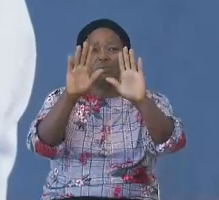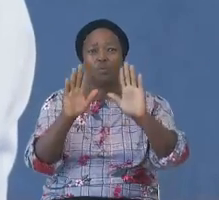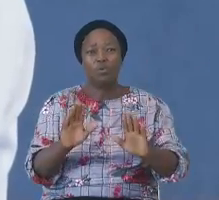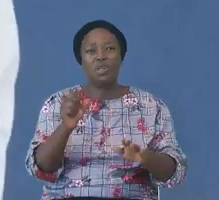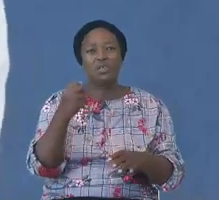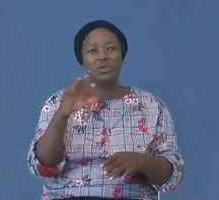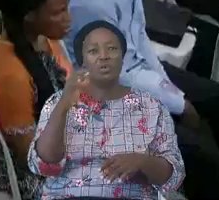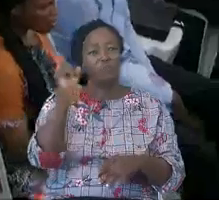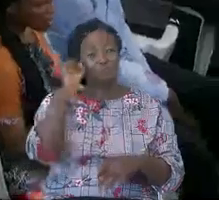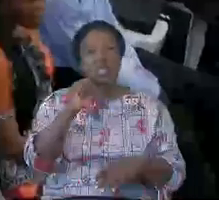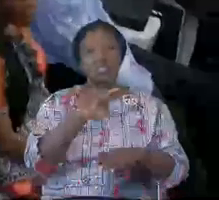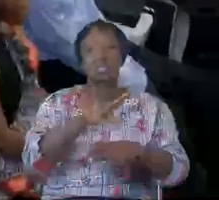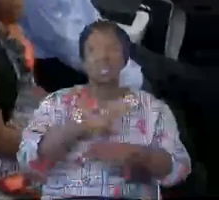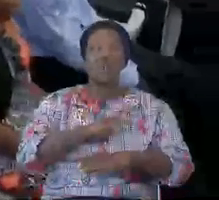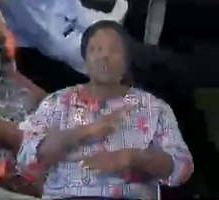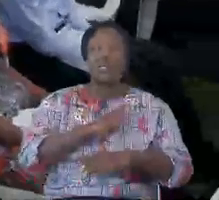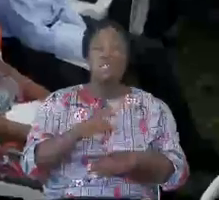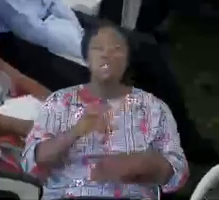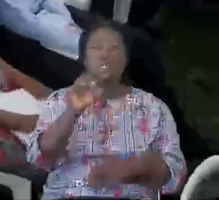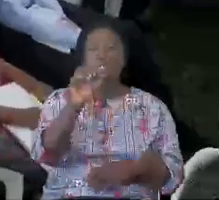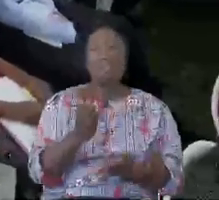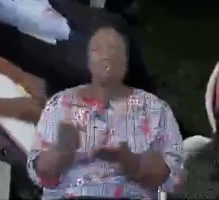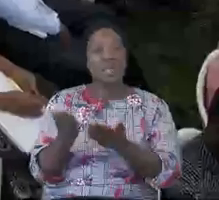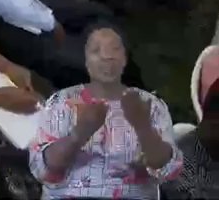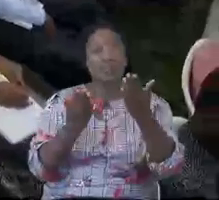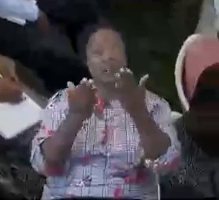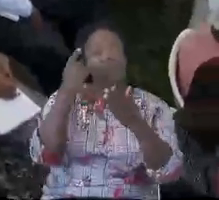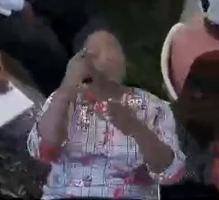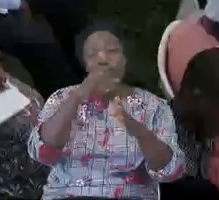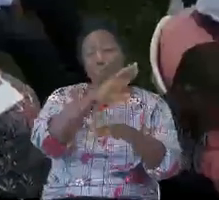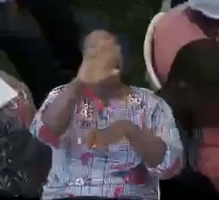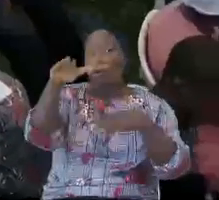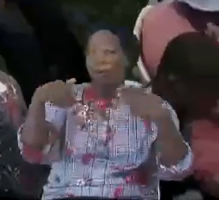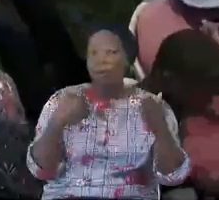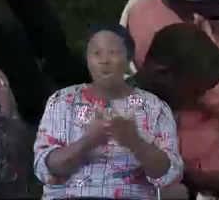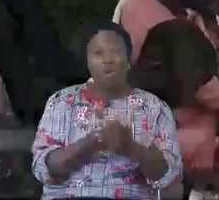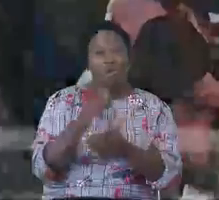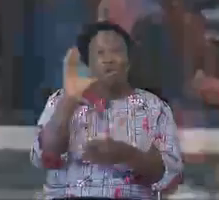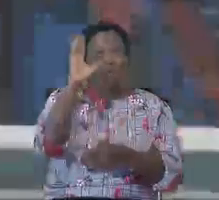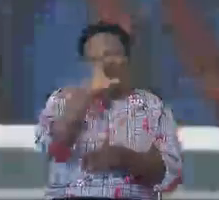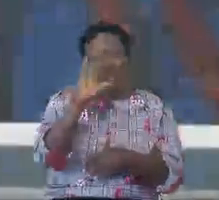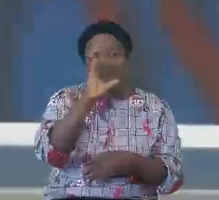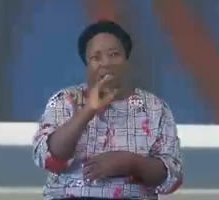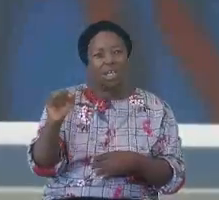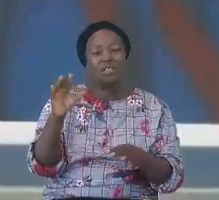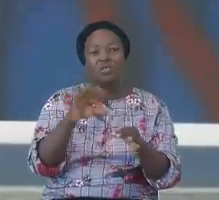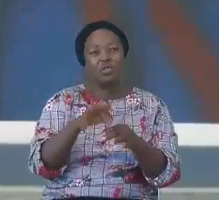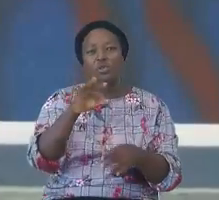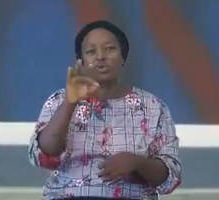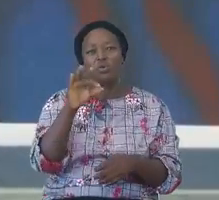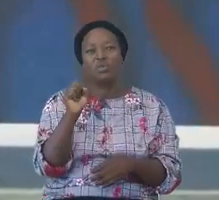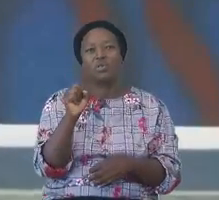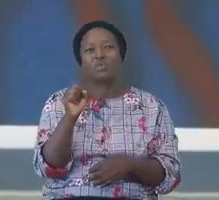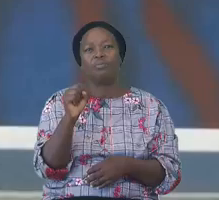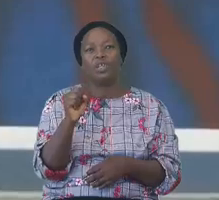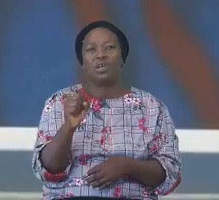au nom de Jésus. La merveille de son sacrifice satisfaisant pour toutes